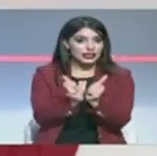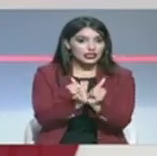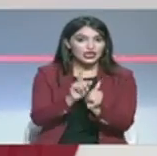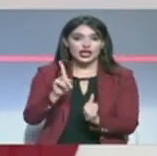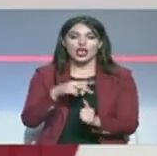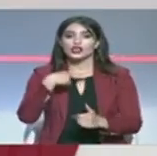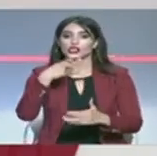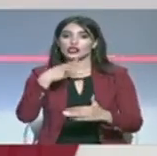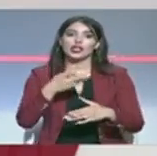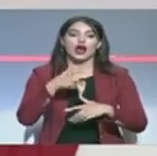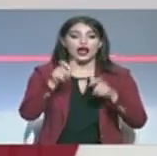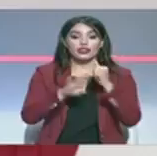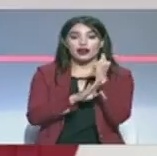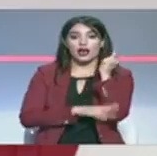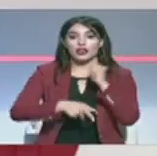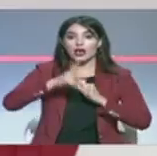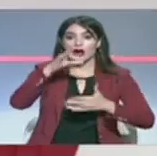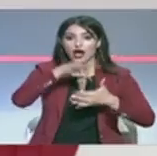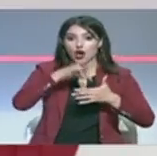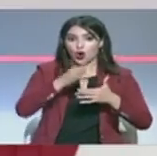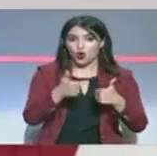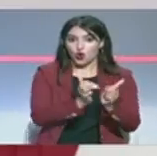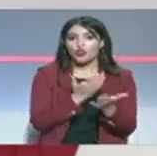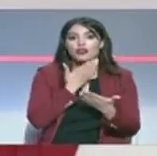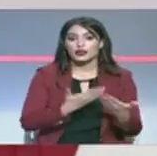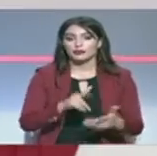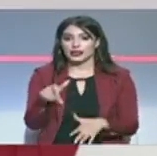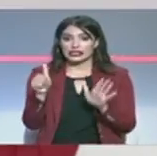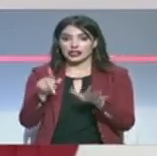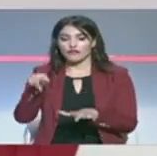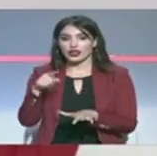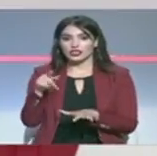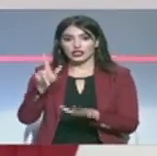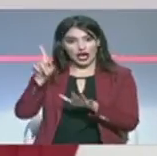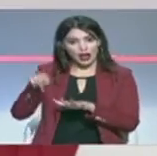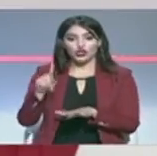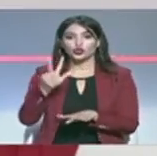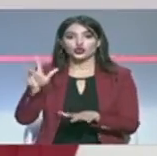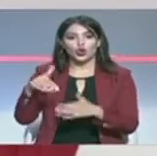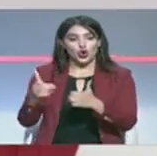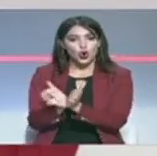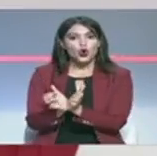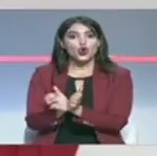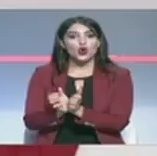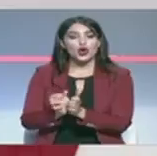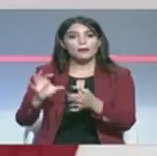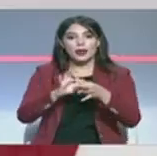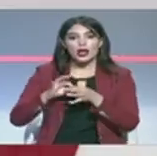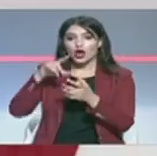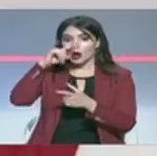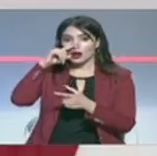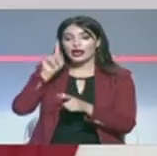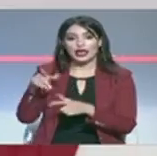لم تصوت بأغلبية أعضائها للحكومة، بما أنه 6 على 13 دونك كتلة إسلاف الكرامة سوف تصنف